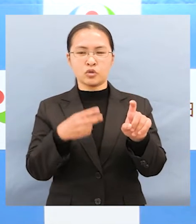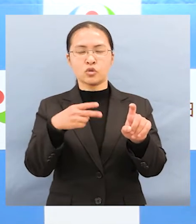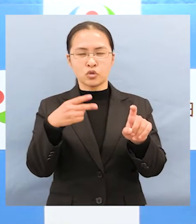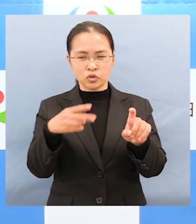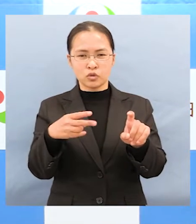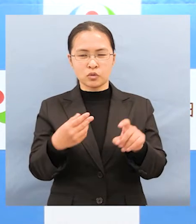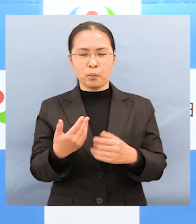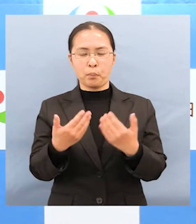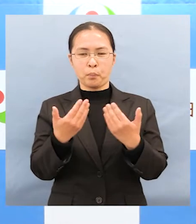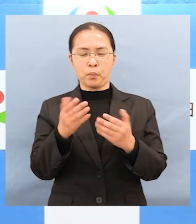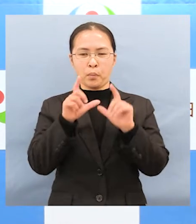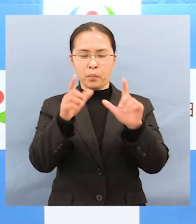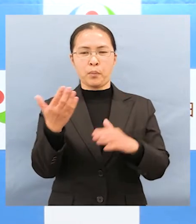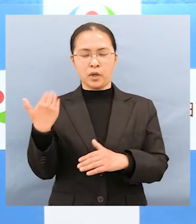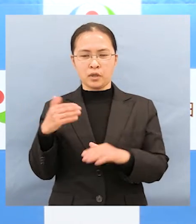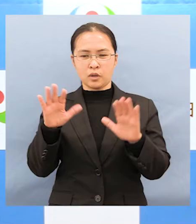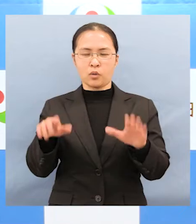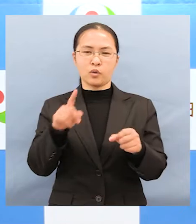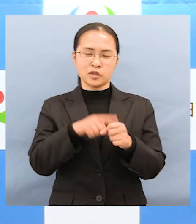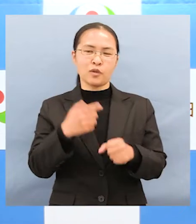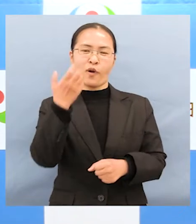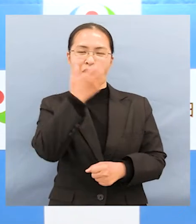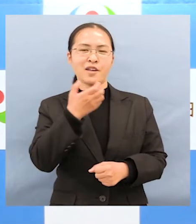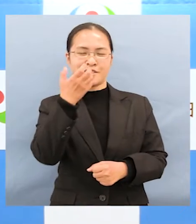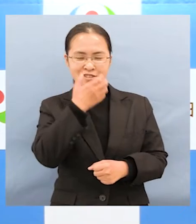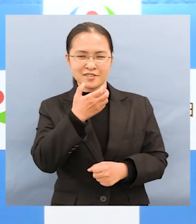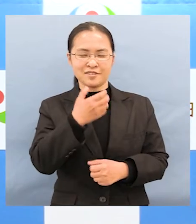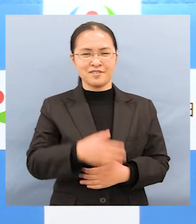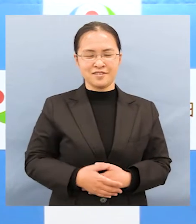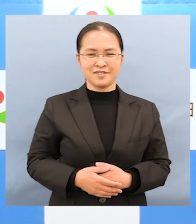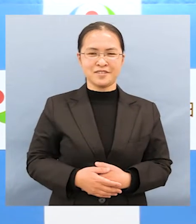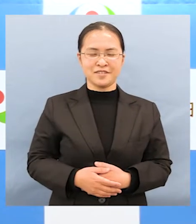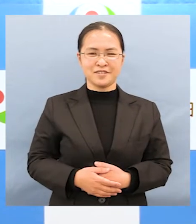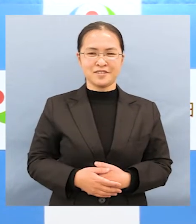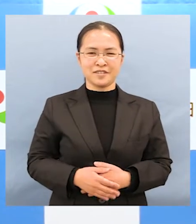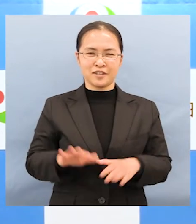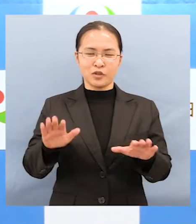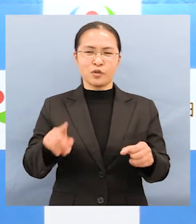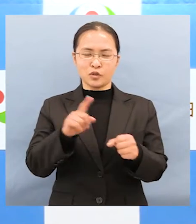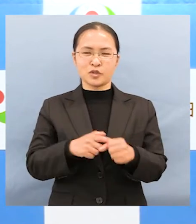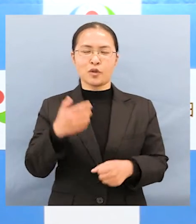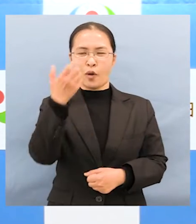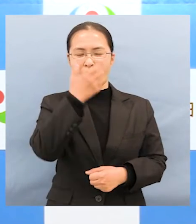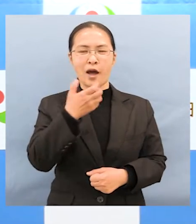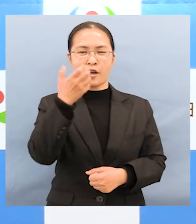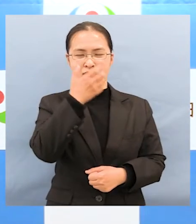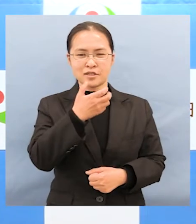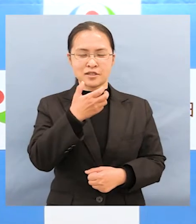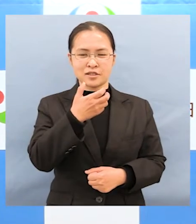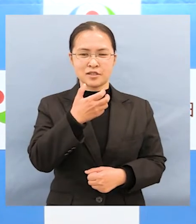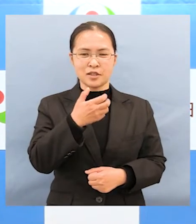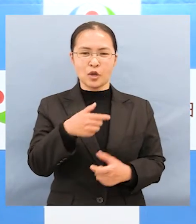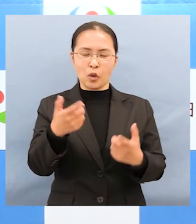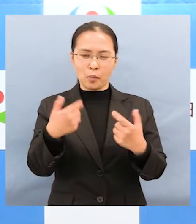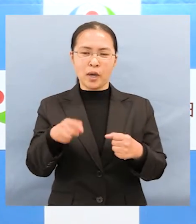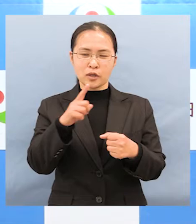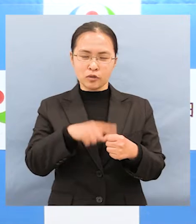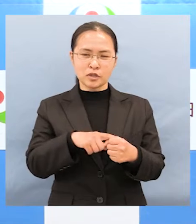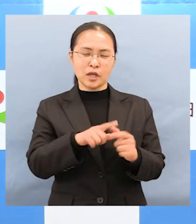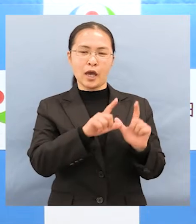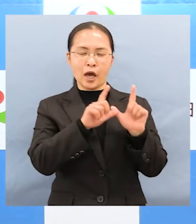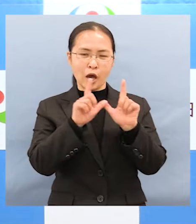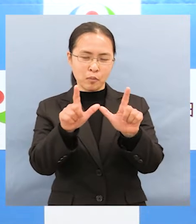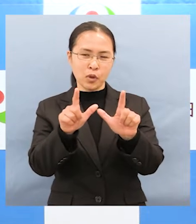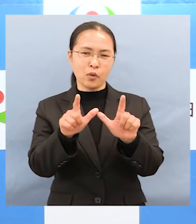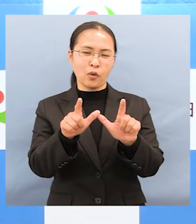ですね、今年の漢字ということで、今年の漢字を例年もやっているということ